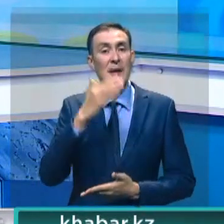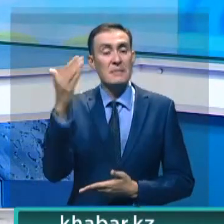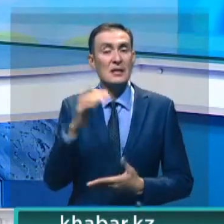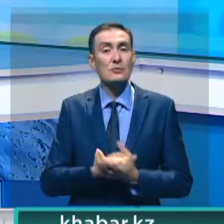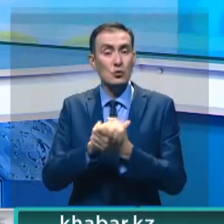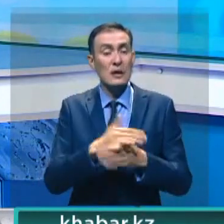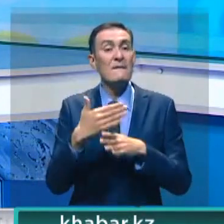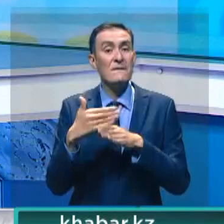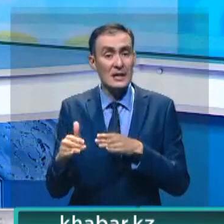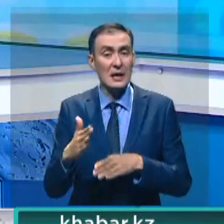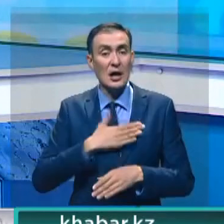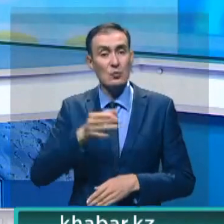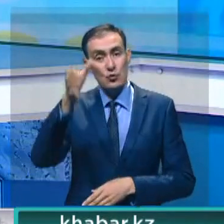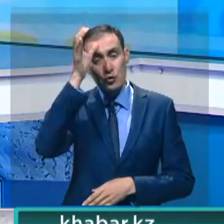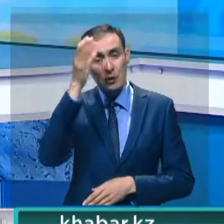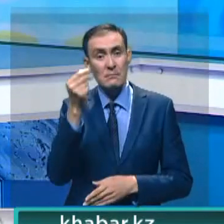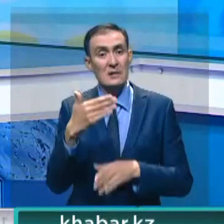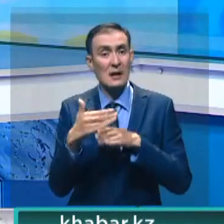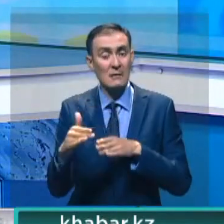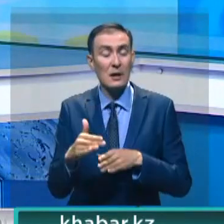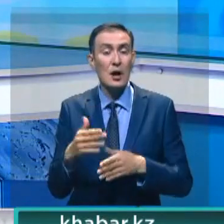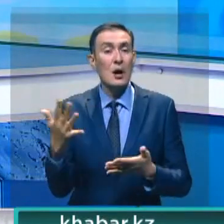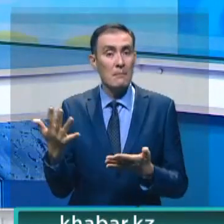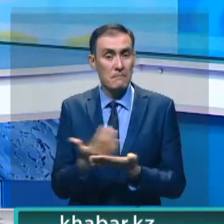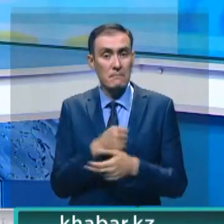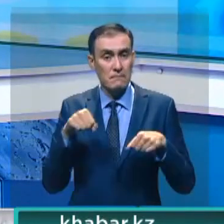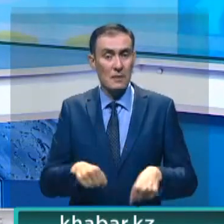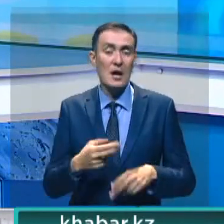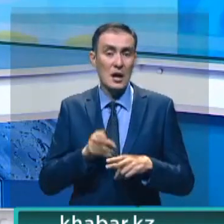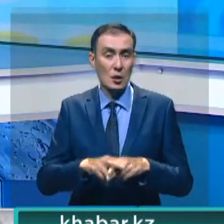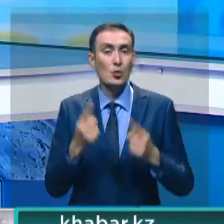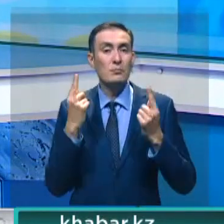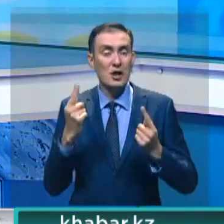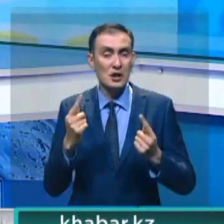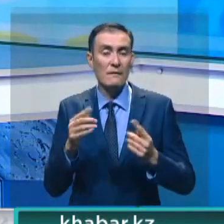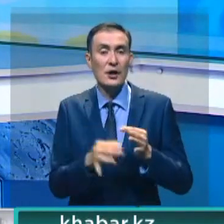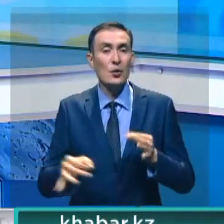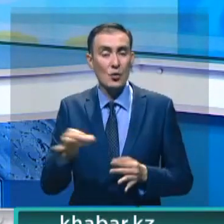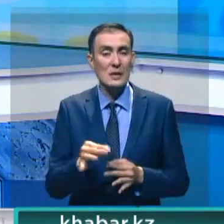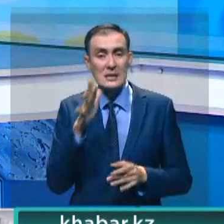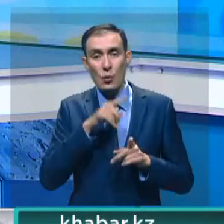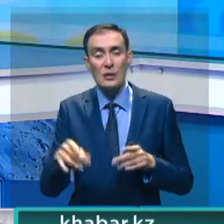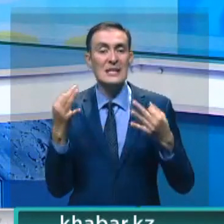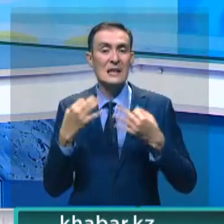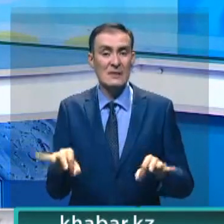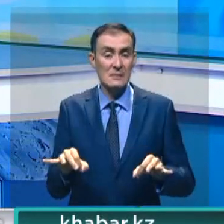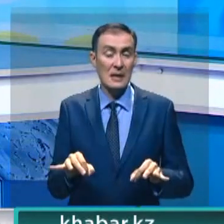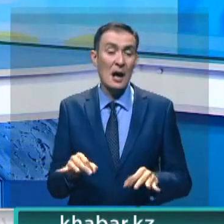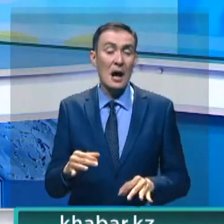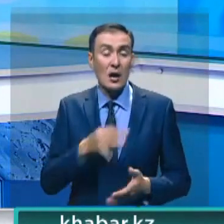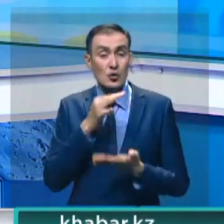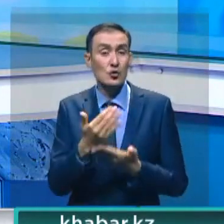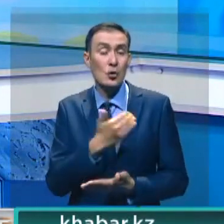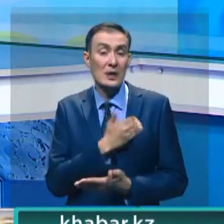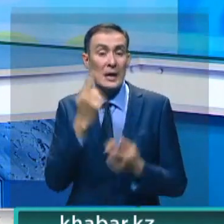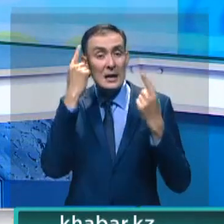и выделили нашим ученым грант. Это научное достижение по праву можно назвать одним из крупнейших в регионе за годы независимости. А я бы отметил еще